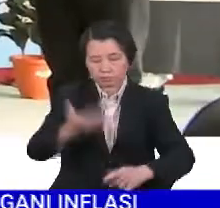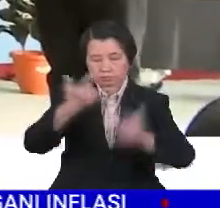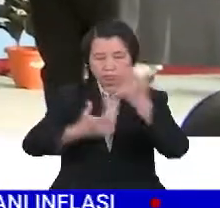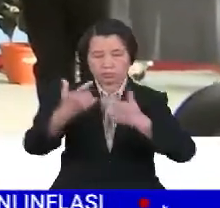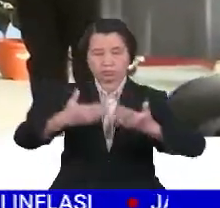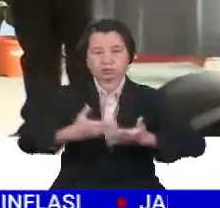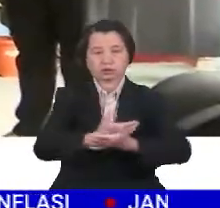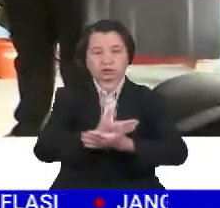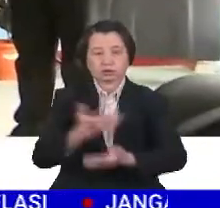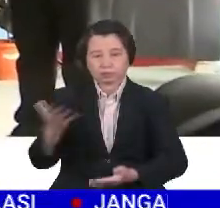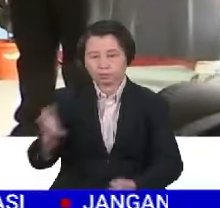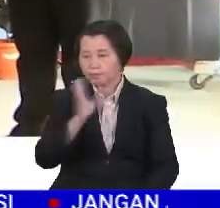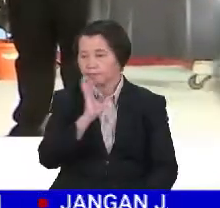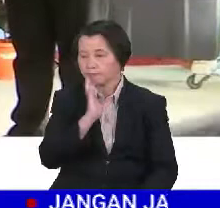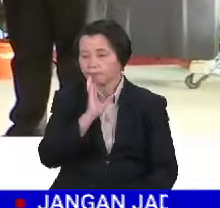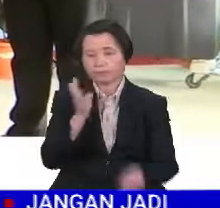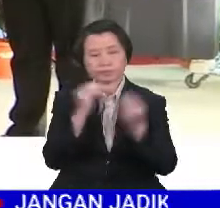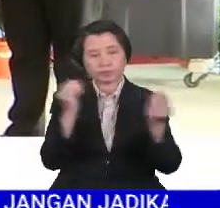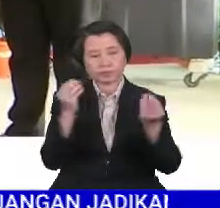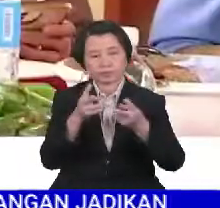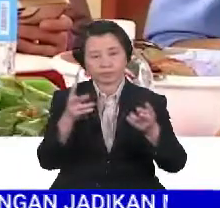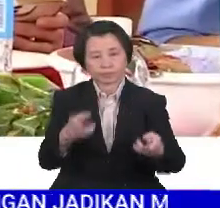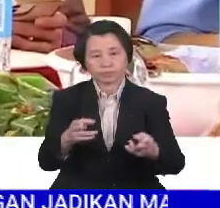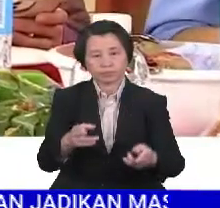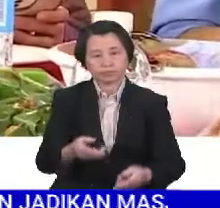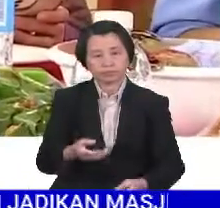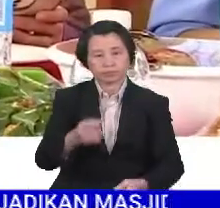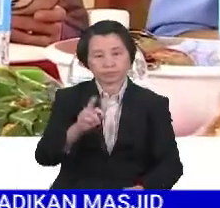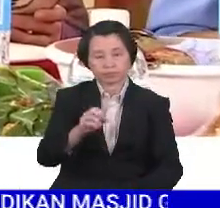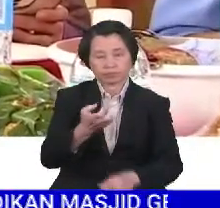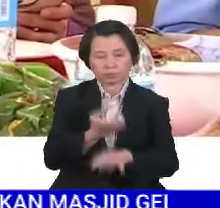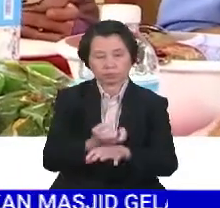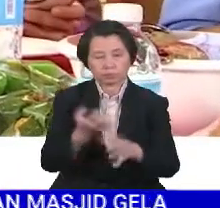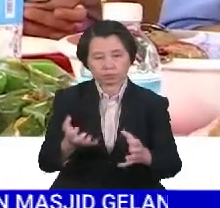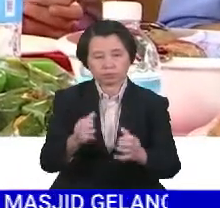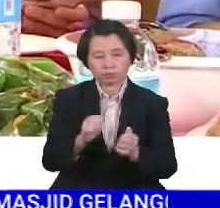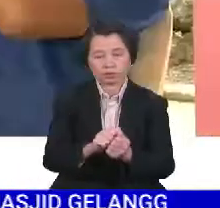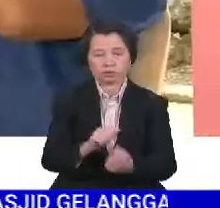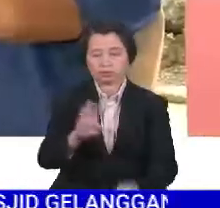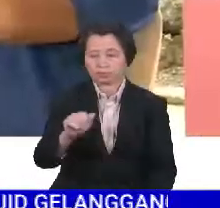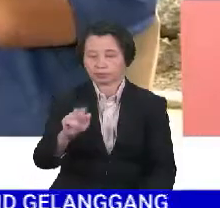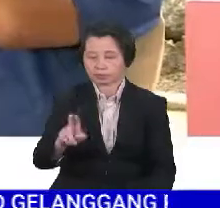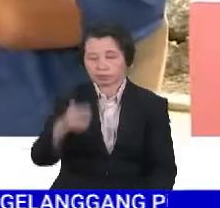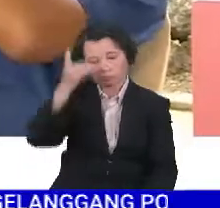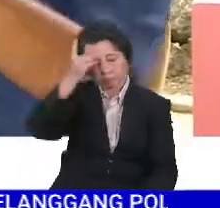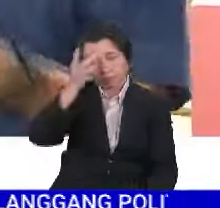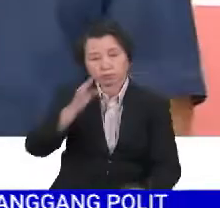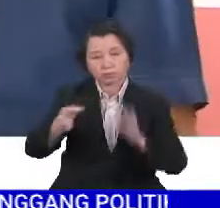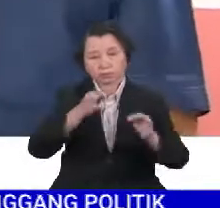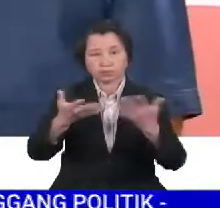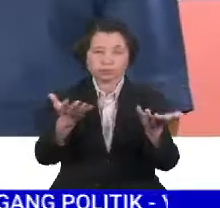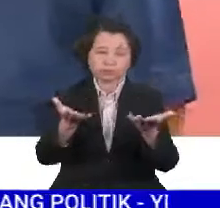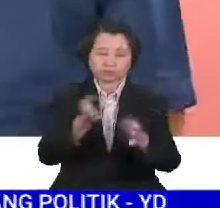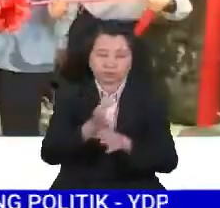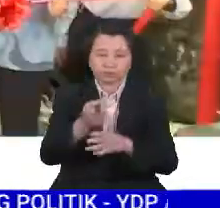pelancongan bahrum Beliau berkata demikian pada Majlis pelancaran novaku rockmelt Garden Edi bau dan tuh si Abdul Karim Jelaskan meskipun